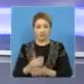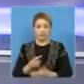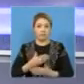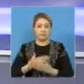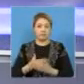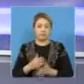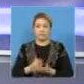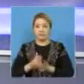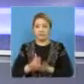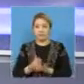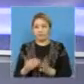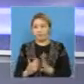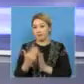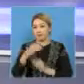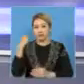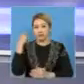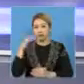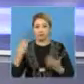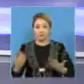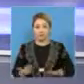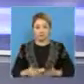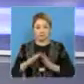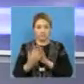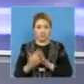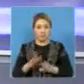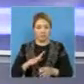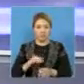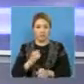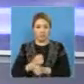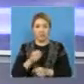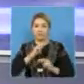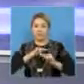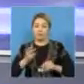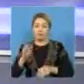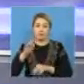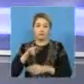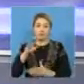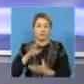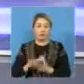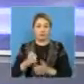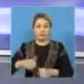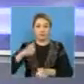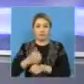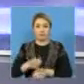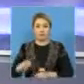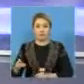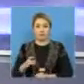инициатив, направленных на повышение качества жизни населения, в ходе рабочей поездки ознакомился глава региона.